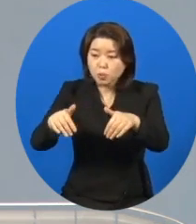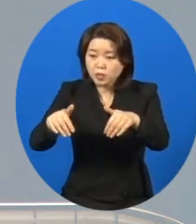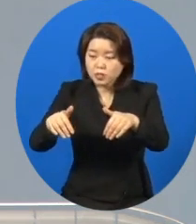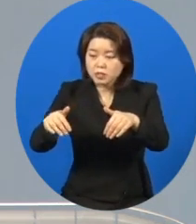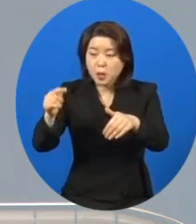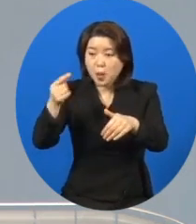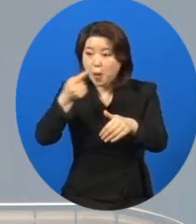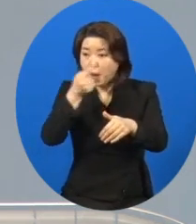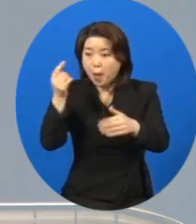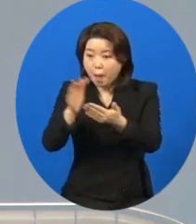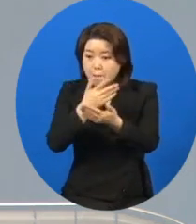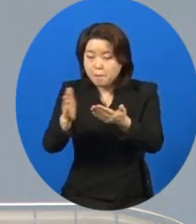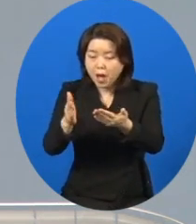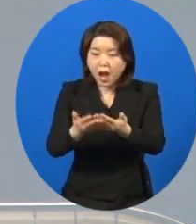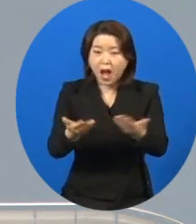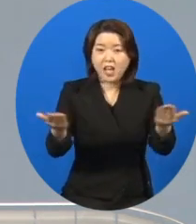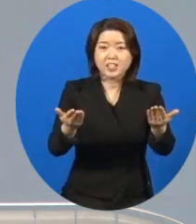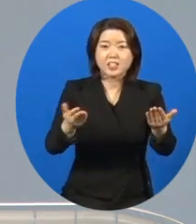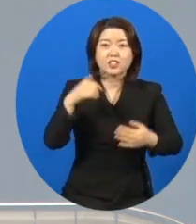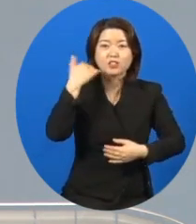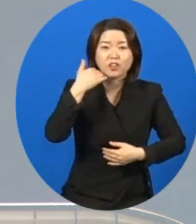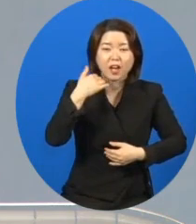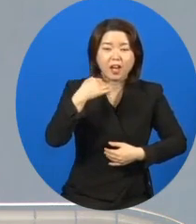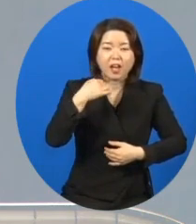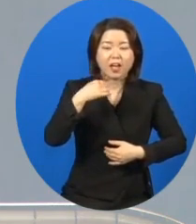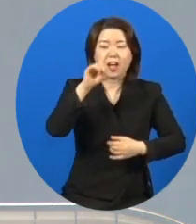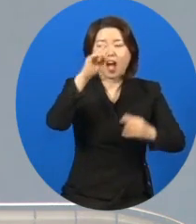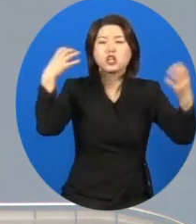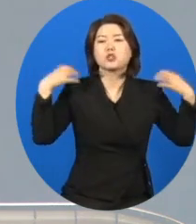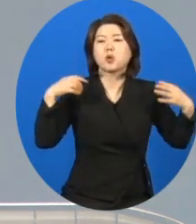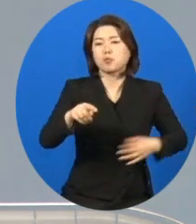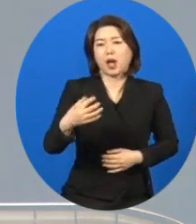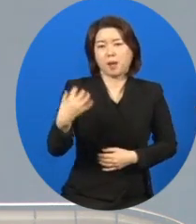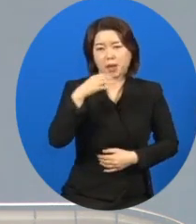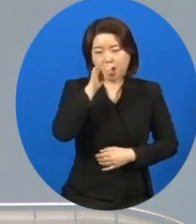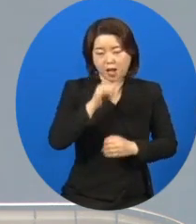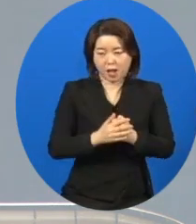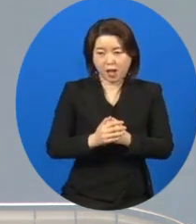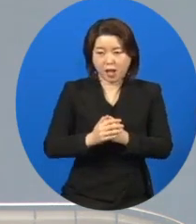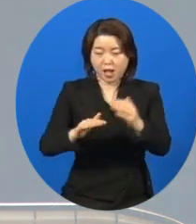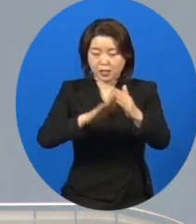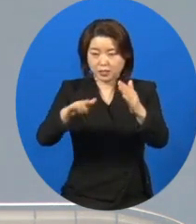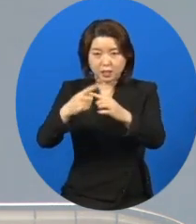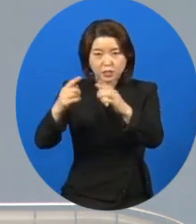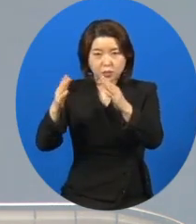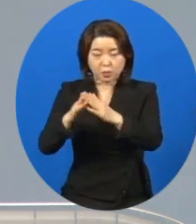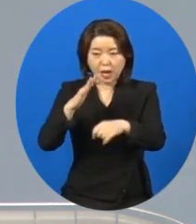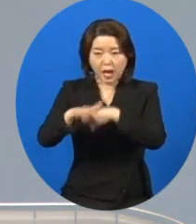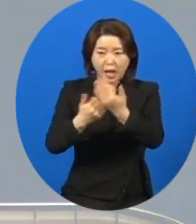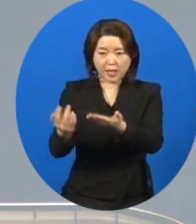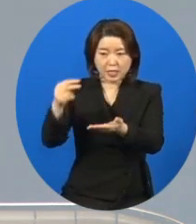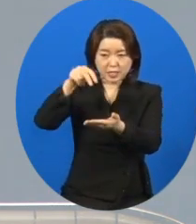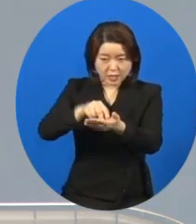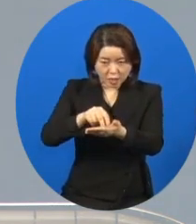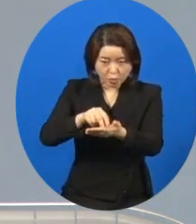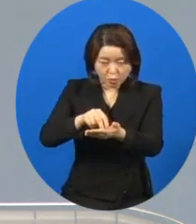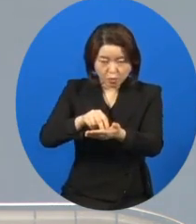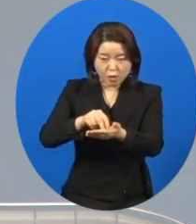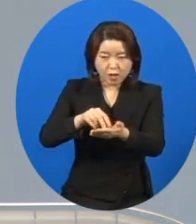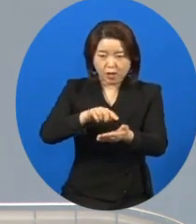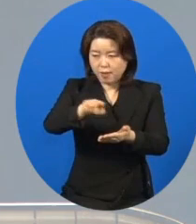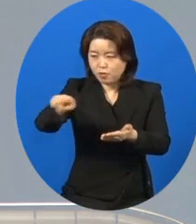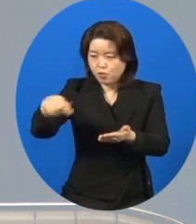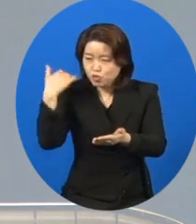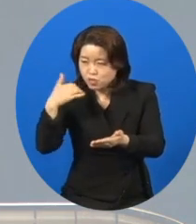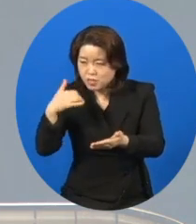거예요. 공산 정부는 그 가정교회 하나님이 세운 지도자가 누군지 다 잘